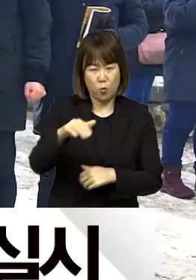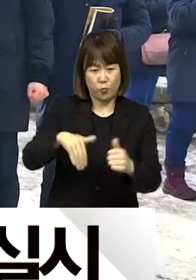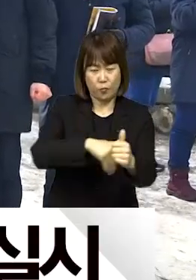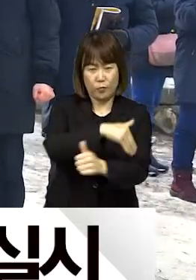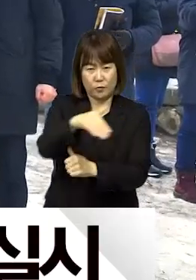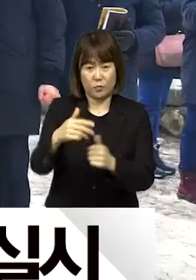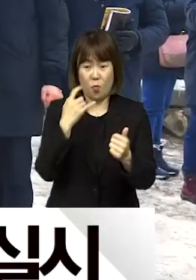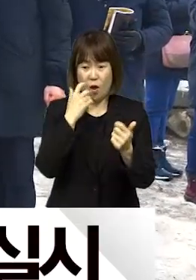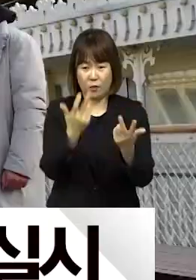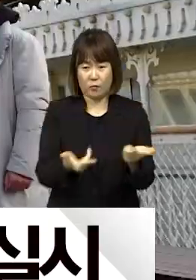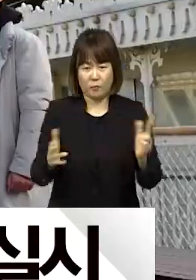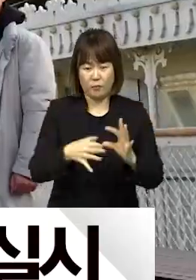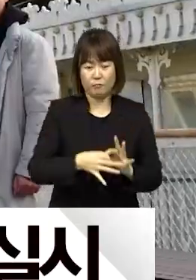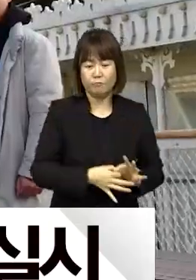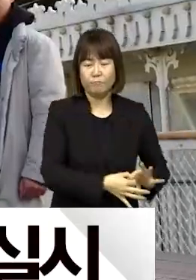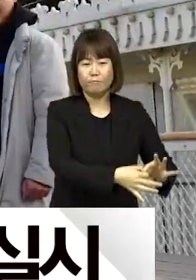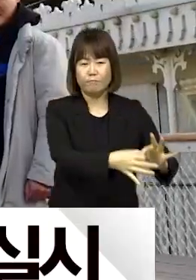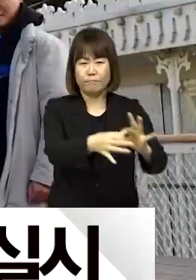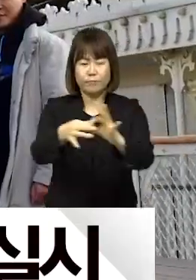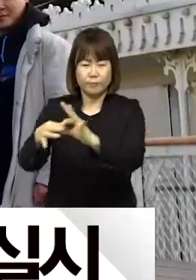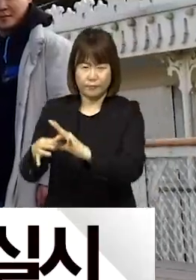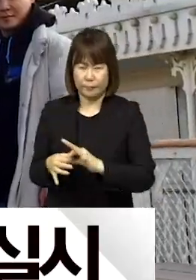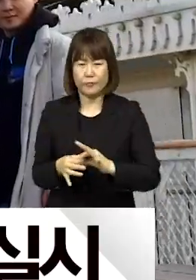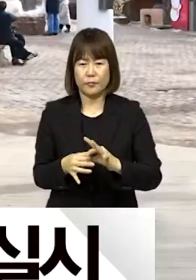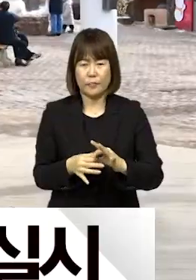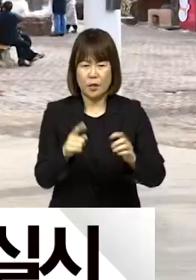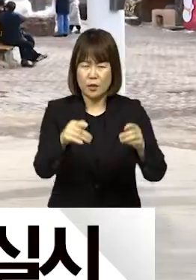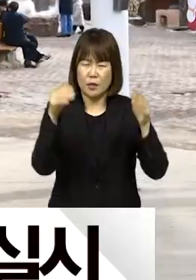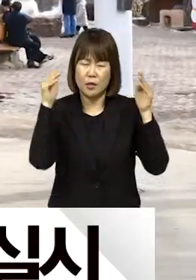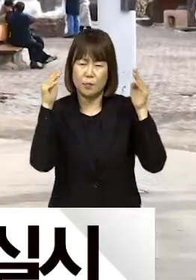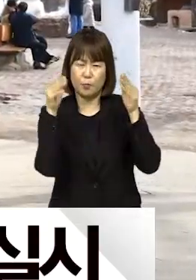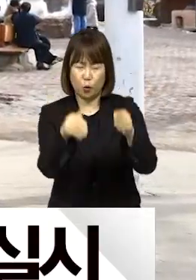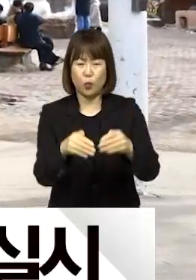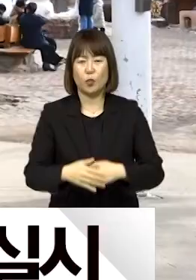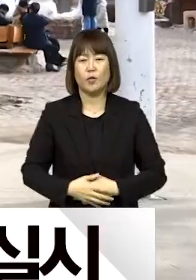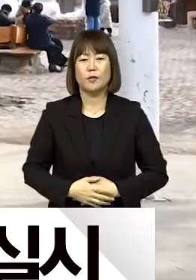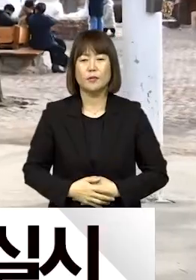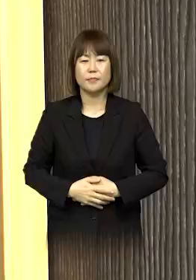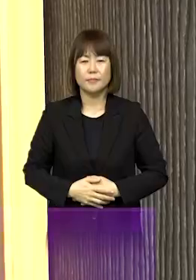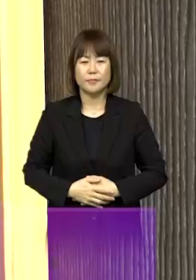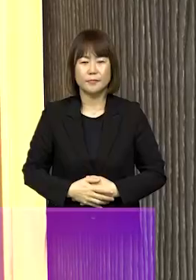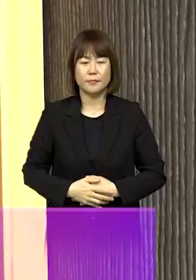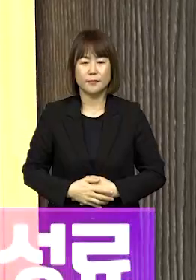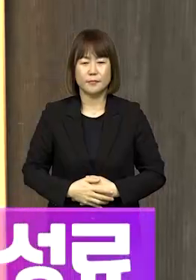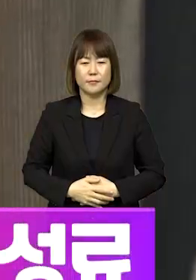중인 황산공원 활성화 사업에 성공적인 추진 방안을 찾는데 주력했습니다